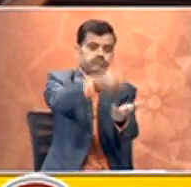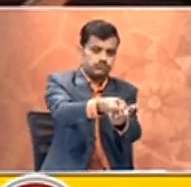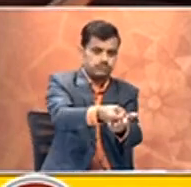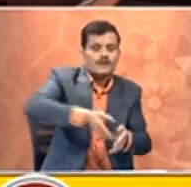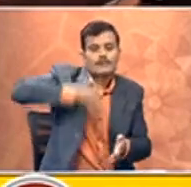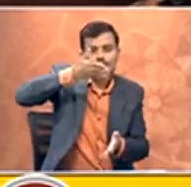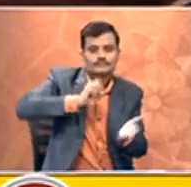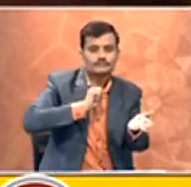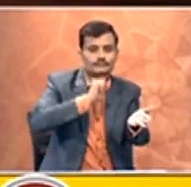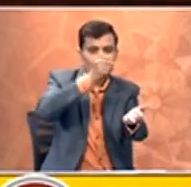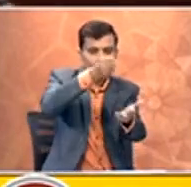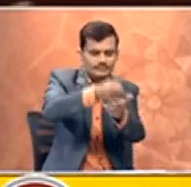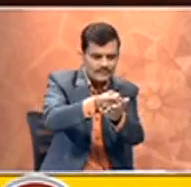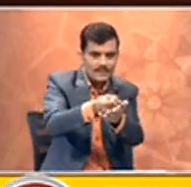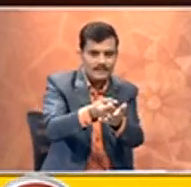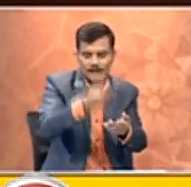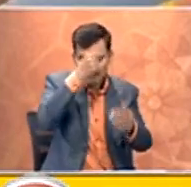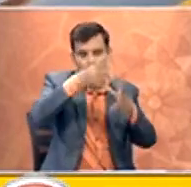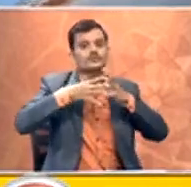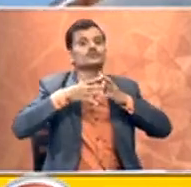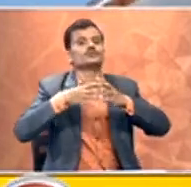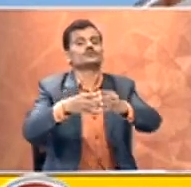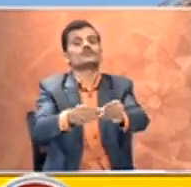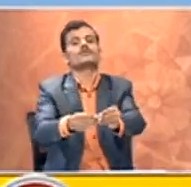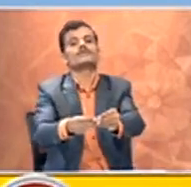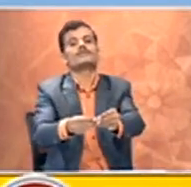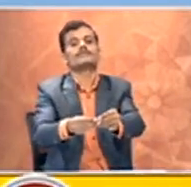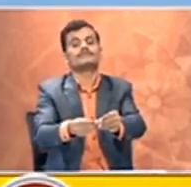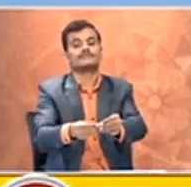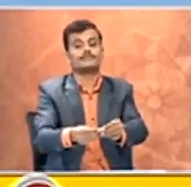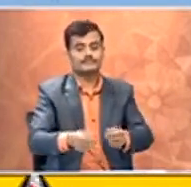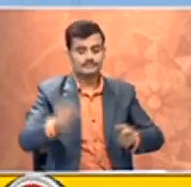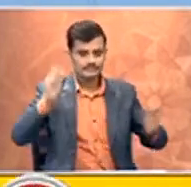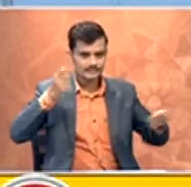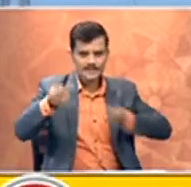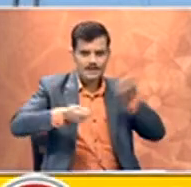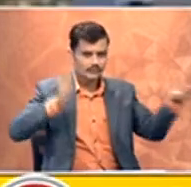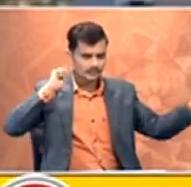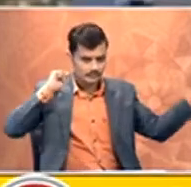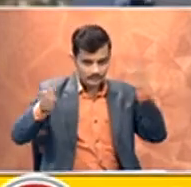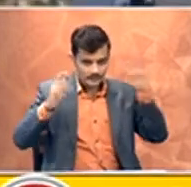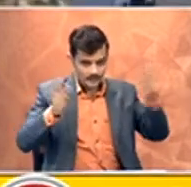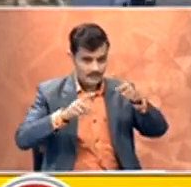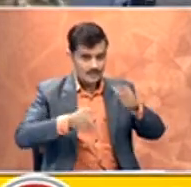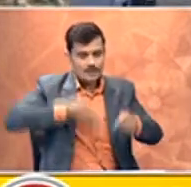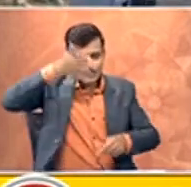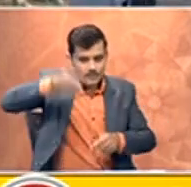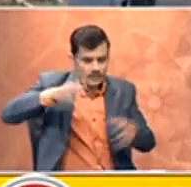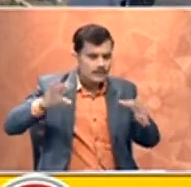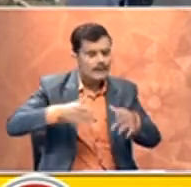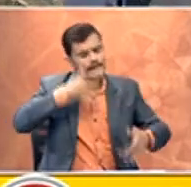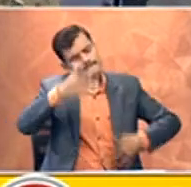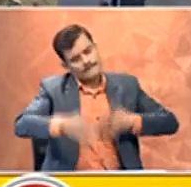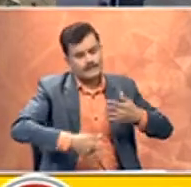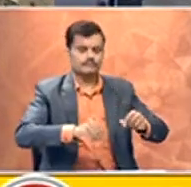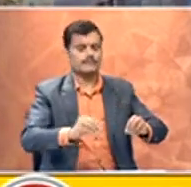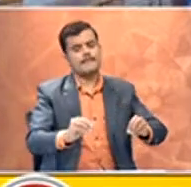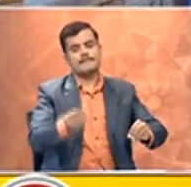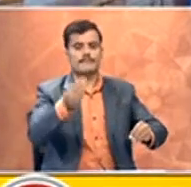की बहुत बड़ी दिक्कत इससे दूर हुई है। ट्रक ऑन ट्रैक सुविधा के नतीजे बहुत संतोष देने वाले रहे